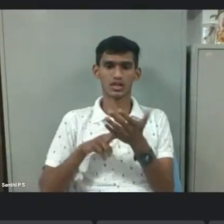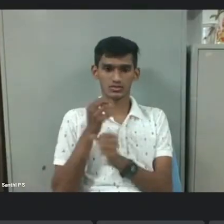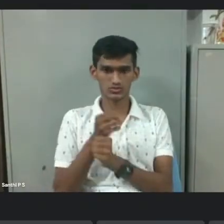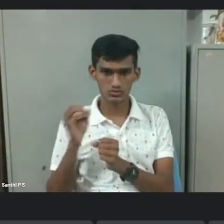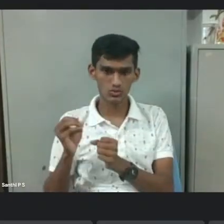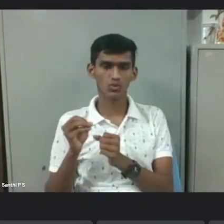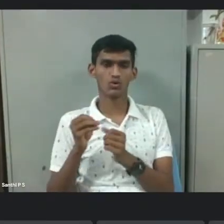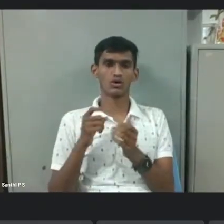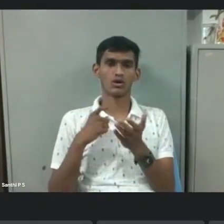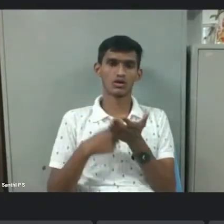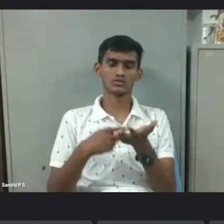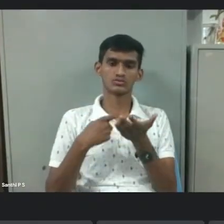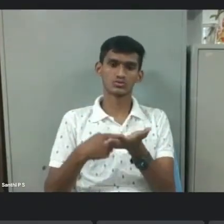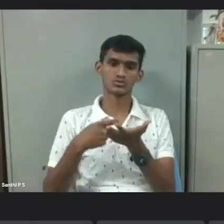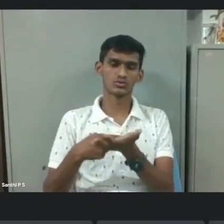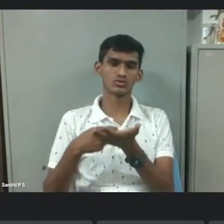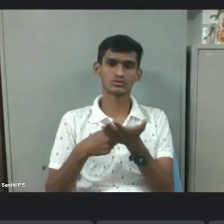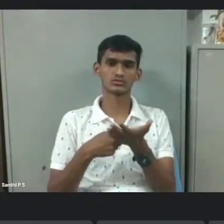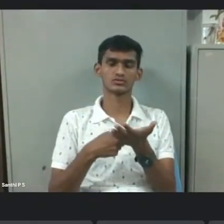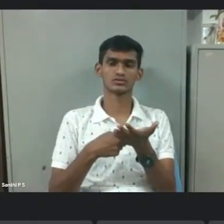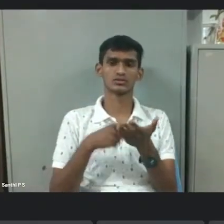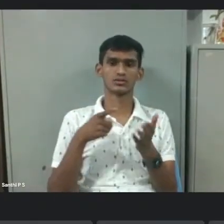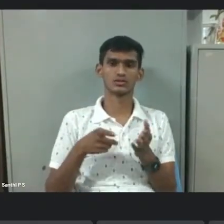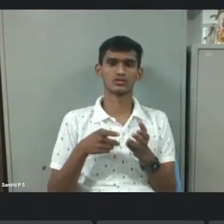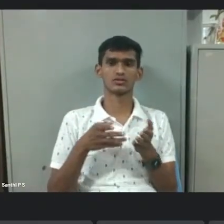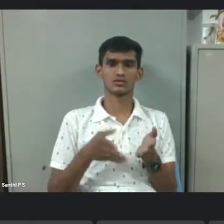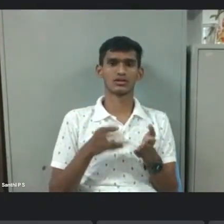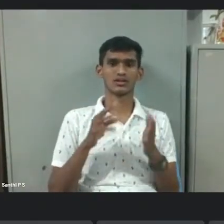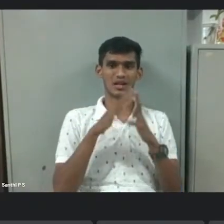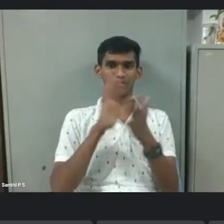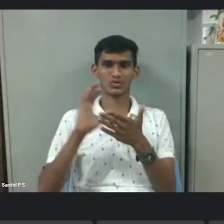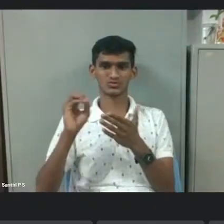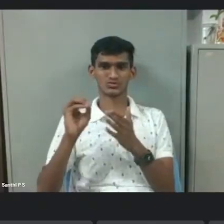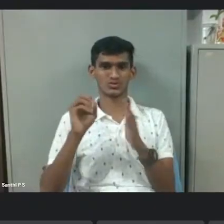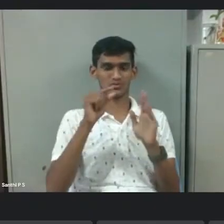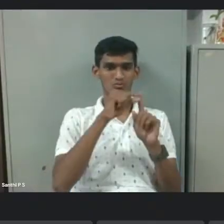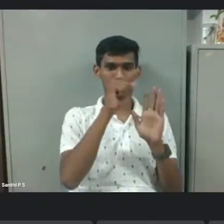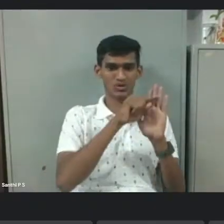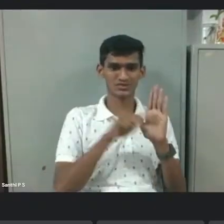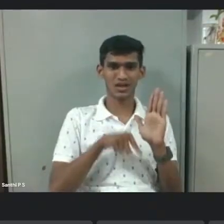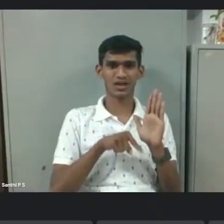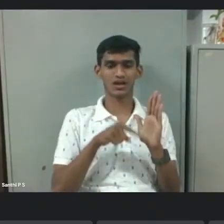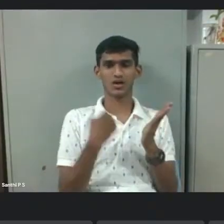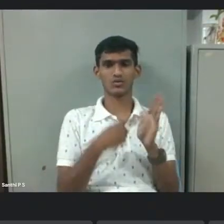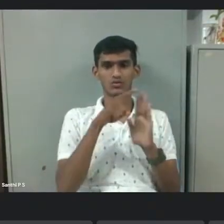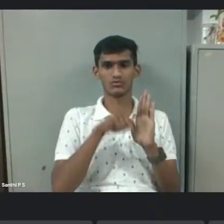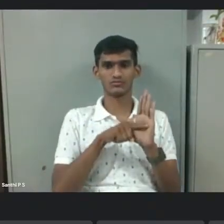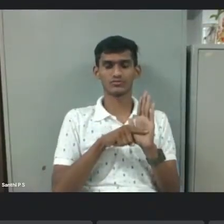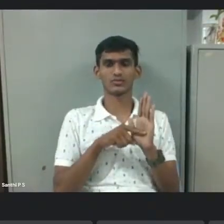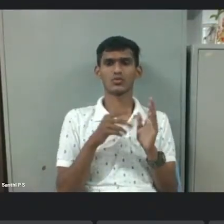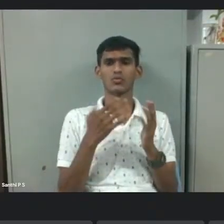കൊടുത്തിട്ടുണ്ട്. ഈ പെരിഫറിയിൽ ഇരിക്കുന്ന, അപ്പൊ നമ്മൾ ആ WHO ഇൻഫോഗ്രാഫിക്കിൽ പറഞ്ഞ കാര്യത്തിന്റെ എക്സ്പ്ലനേഷൻ ആണ് ഇപ്പൊ വൈഷ്ണവി പറഞ്ഞത്.